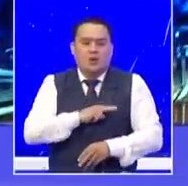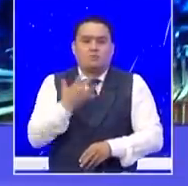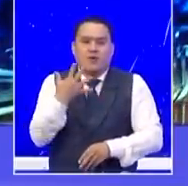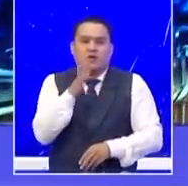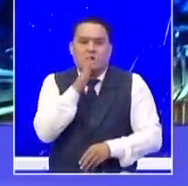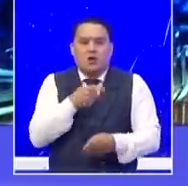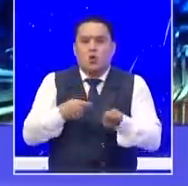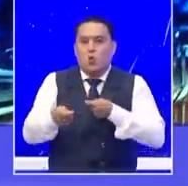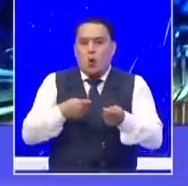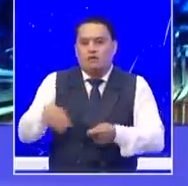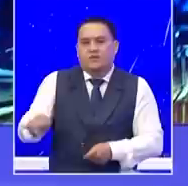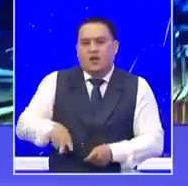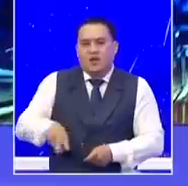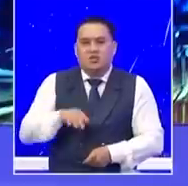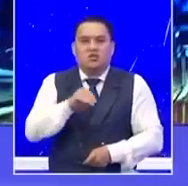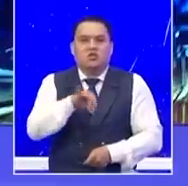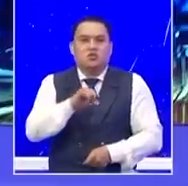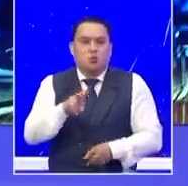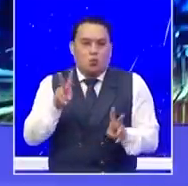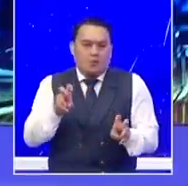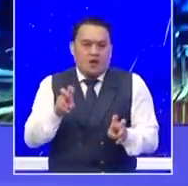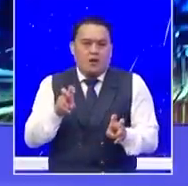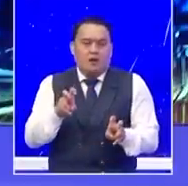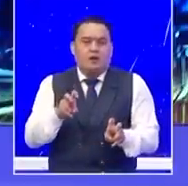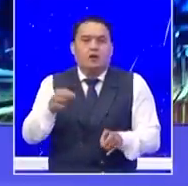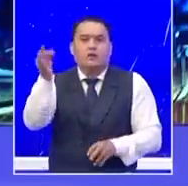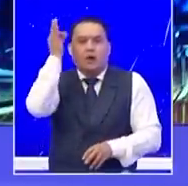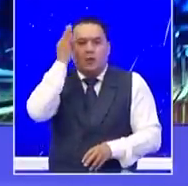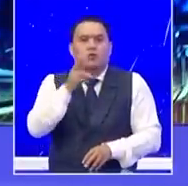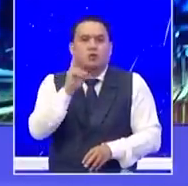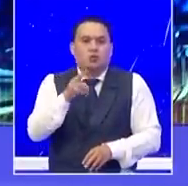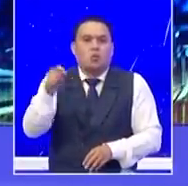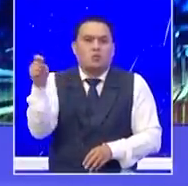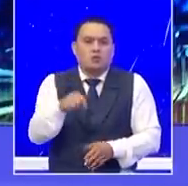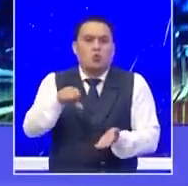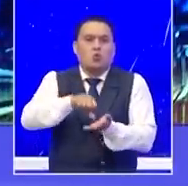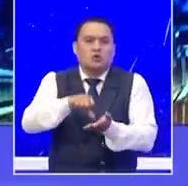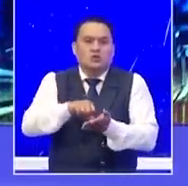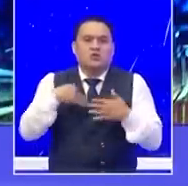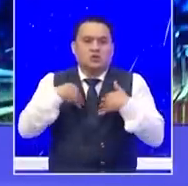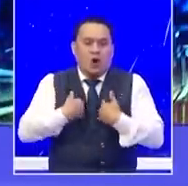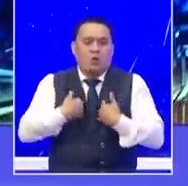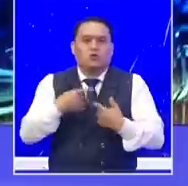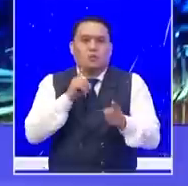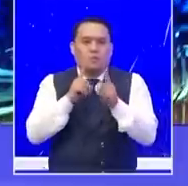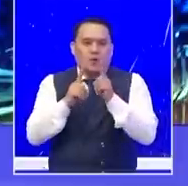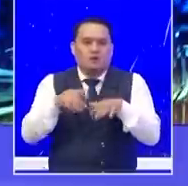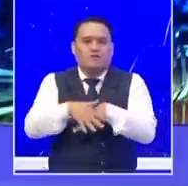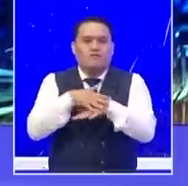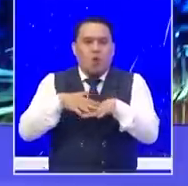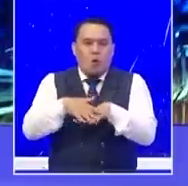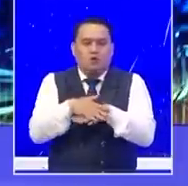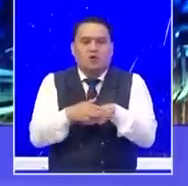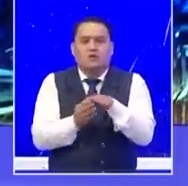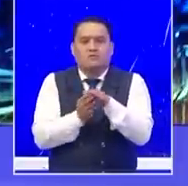лет руководителем телеканала ЖТСУ. Позвольте напомнить всем, кто намерен принять участие в траурном митинге и прощальной панихиде,